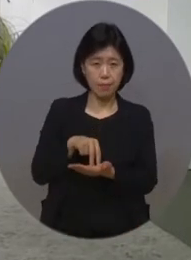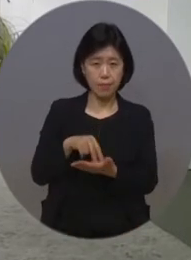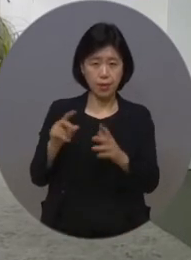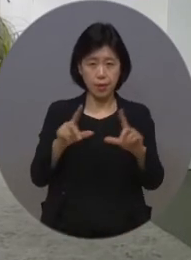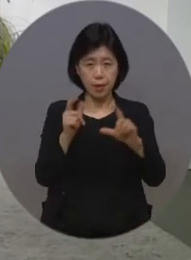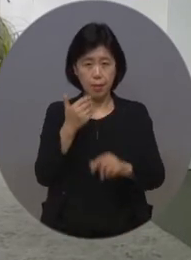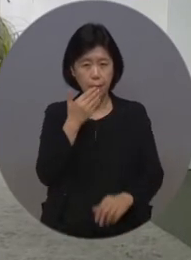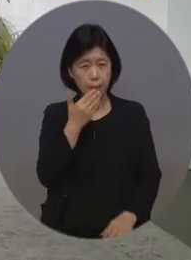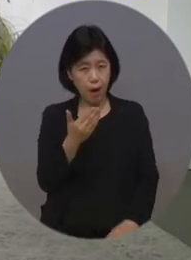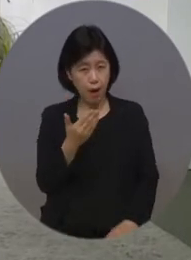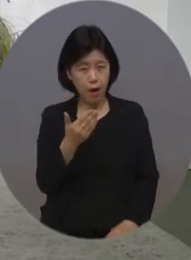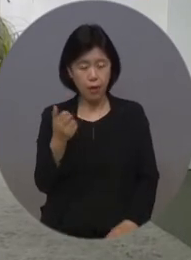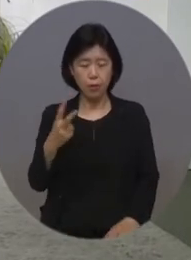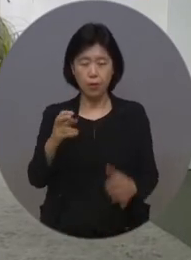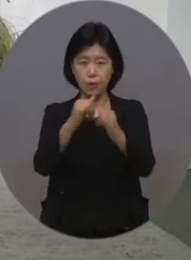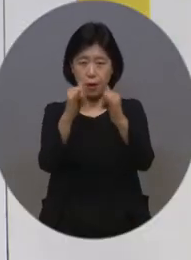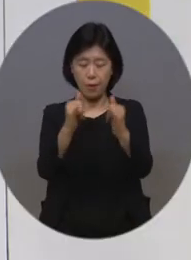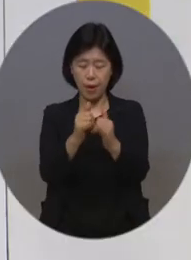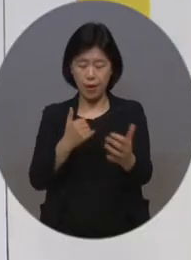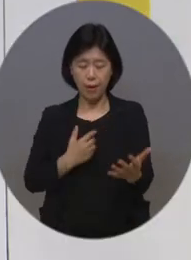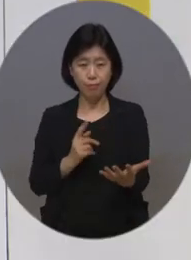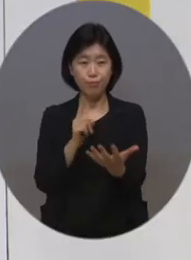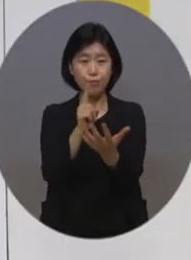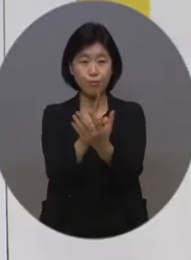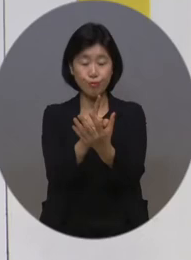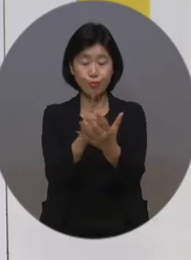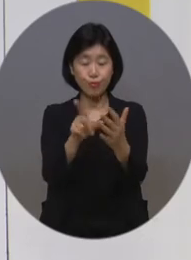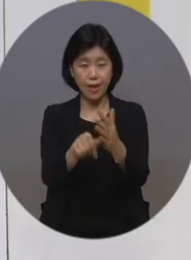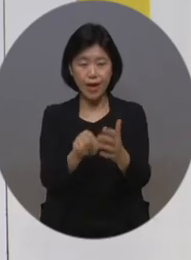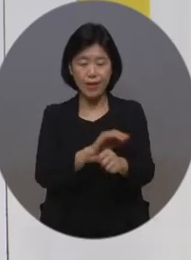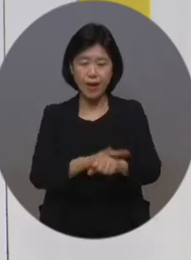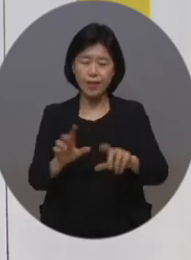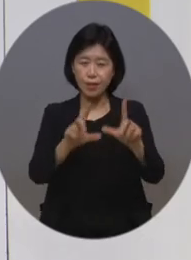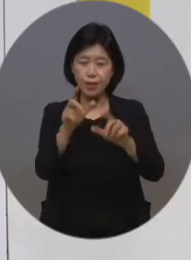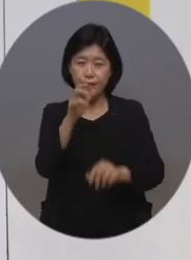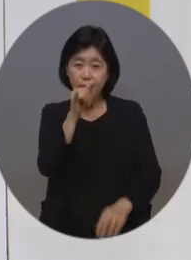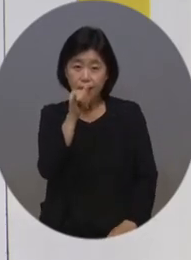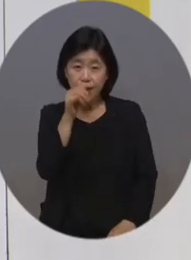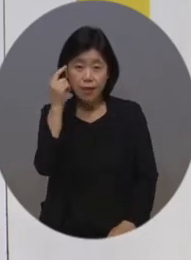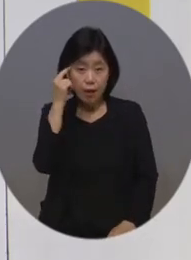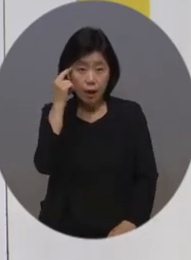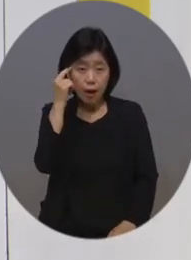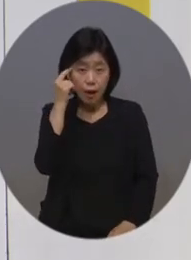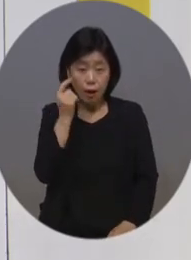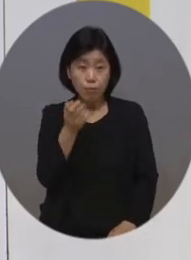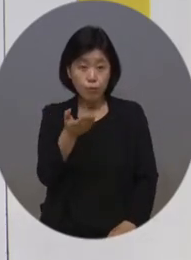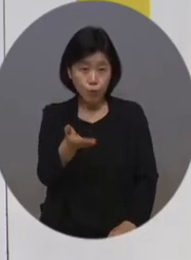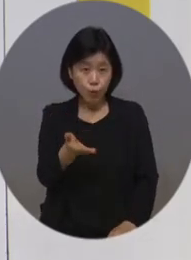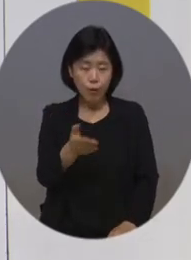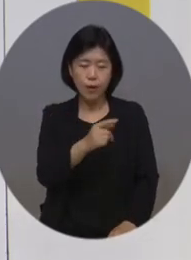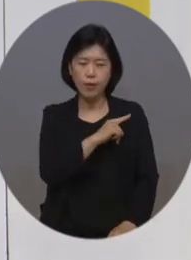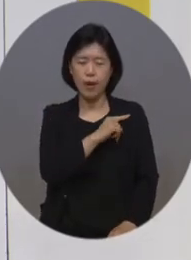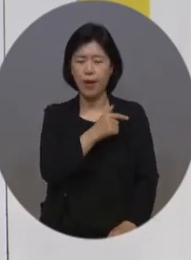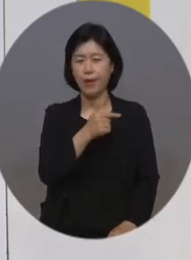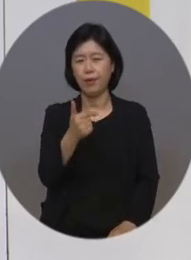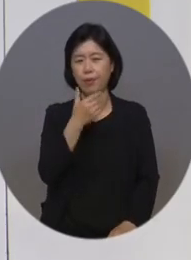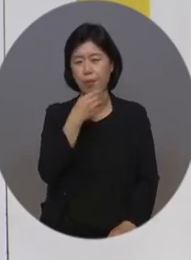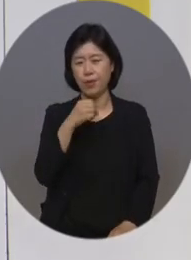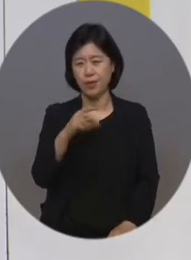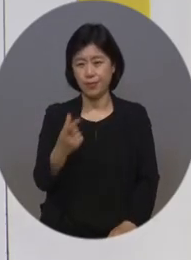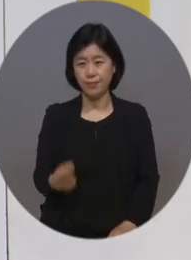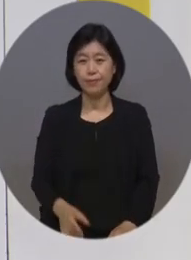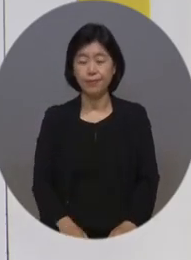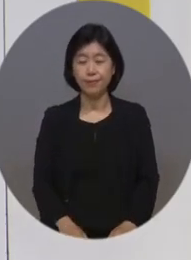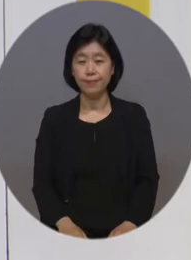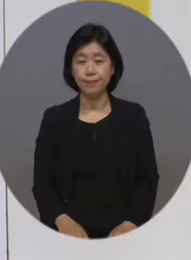필요한 사람이다 나는 자존감과 자긍심을 갖게 하는게 저는 가장 큰 복지 라고 생각을 하 거야 물론 여기에다가